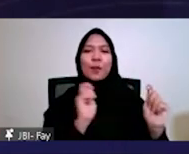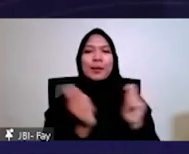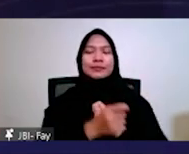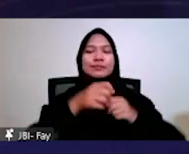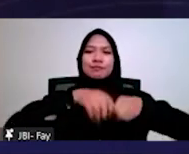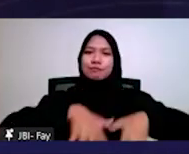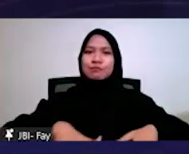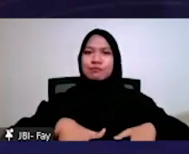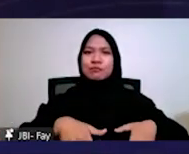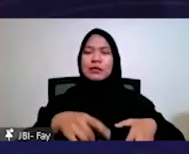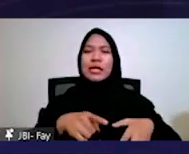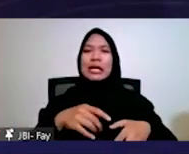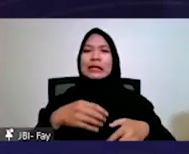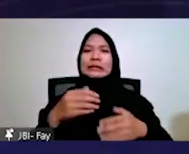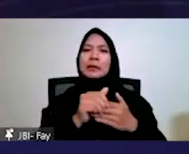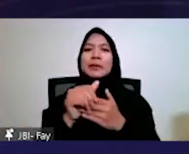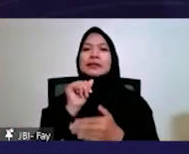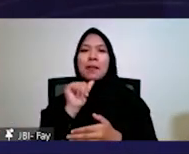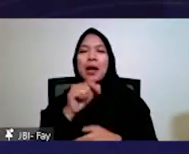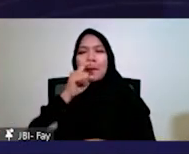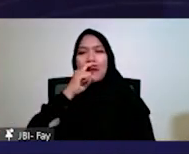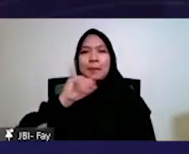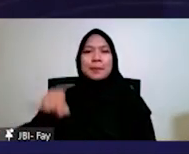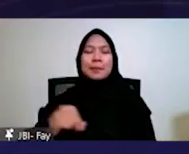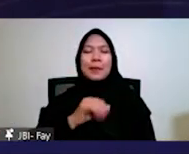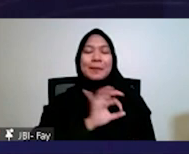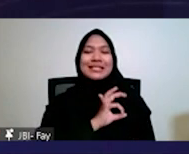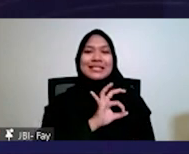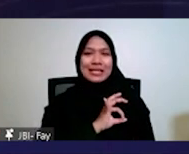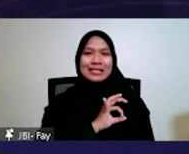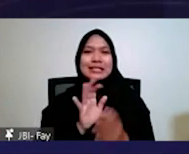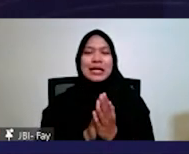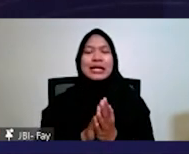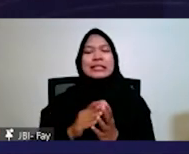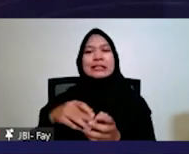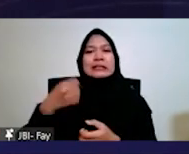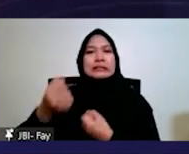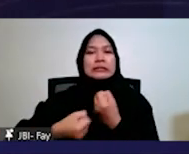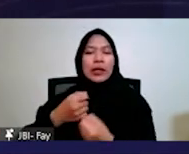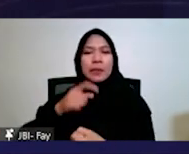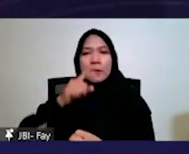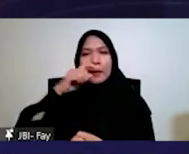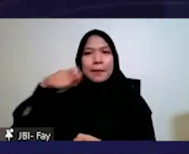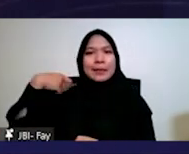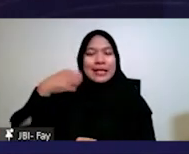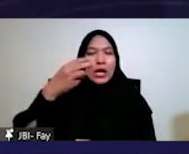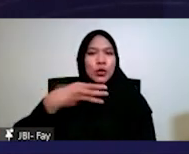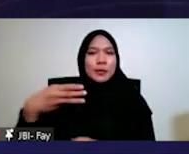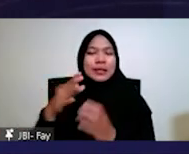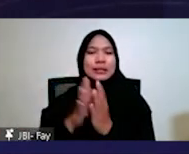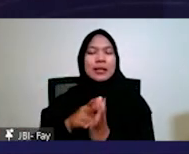dibawahi oleh pak presiden dan dilakukan oleh Pak Min power ekonomian dan Minho farmarin